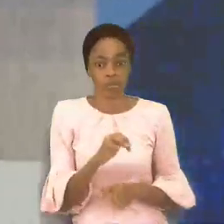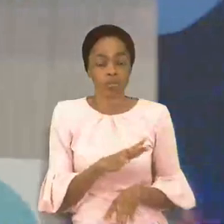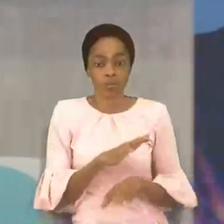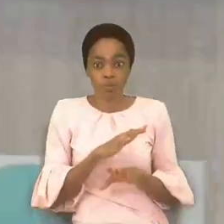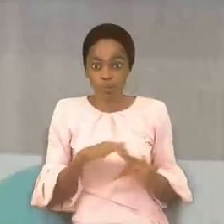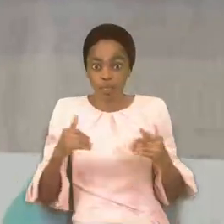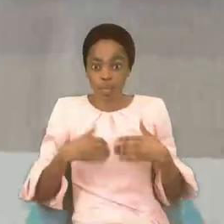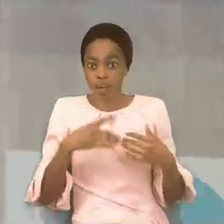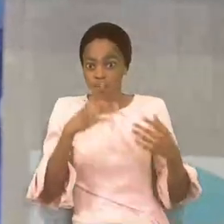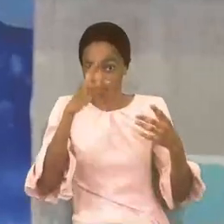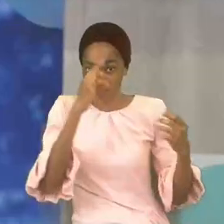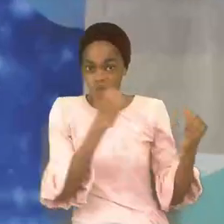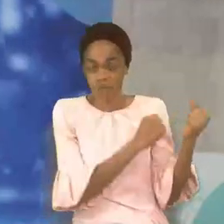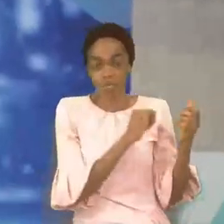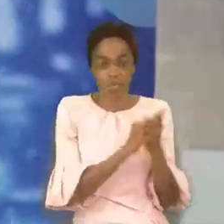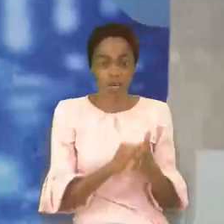foi